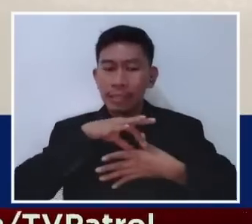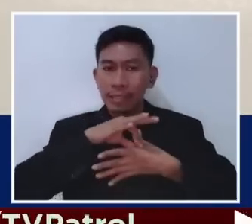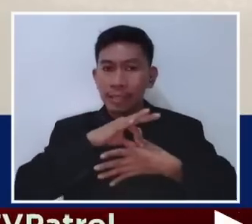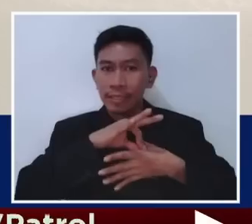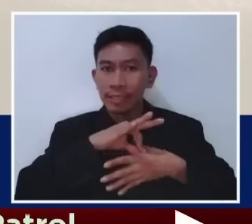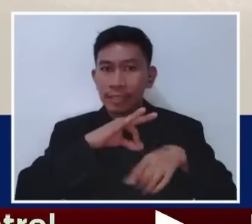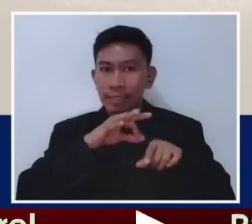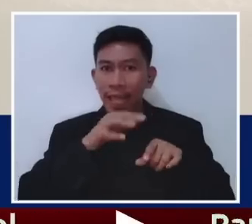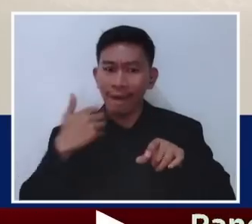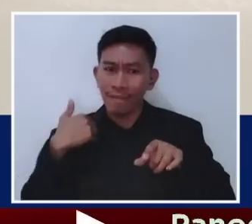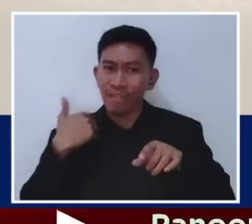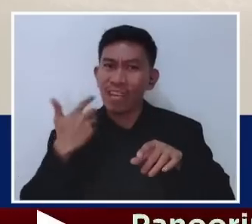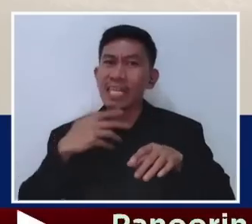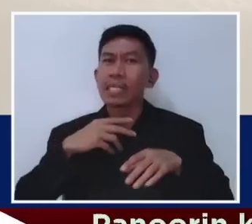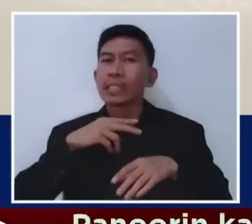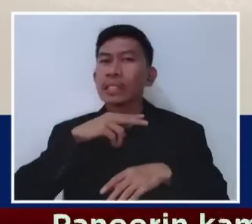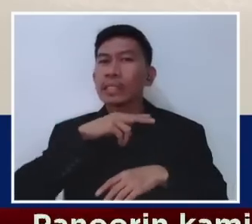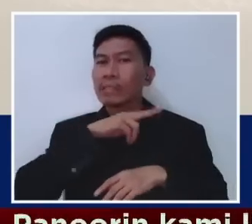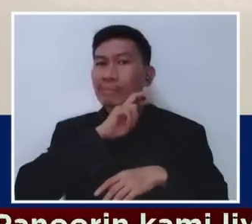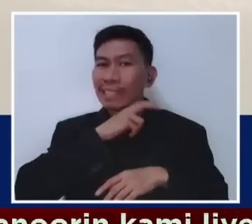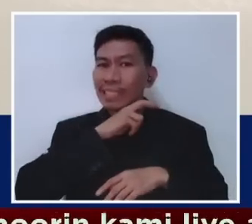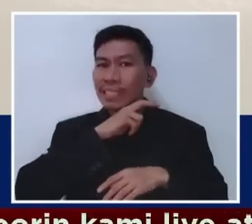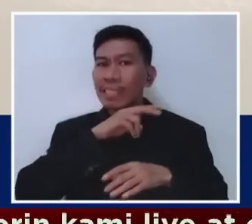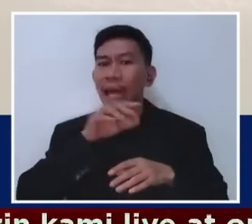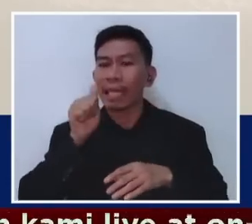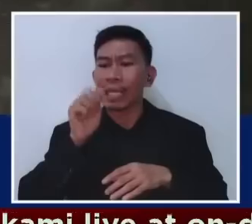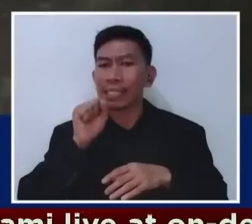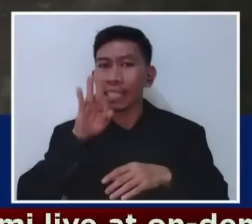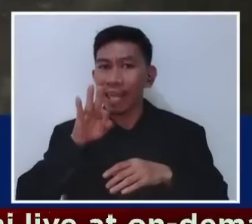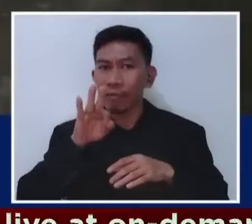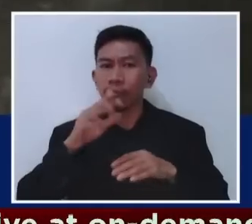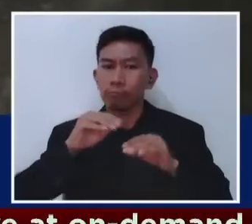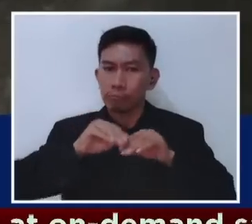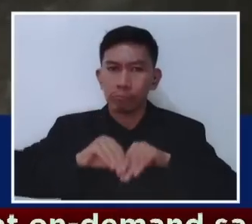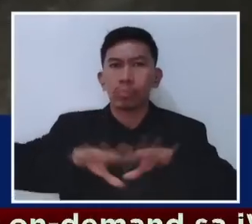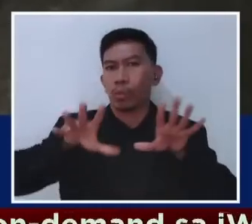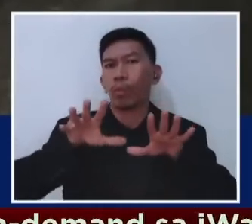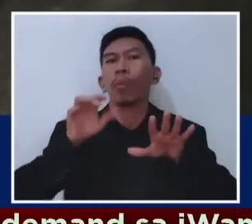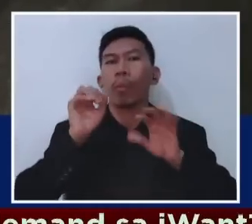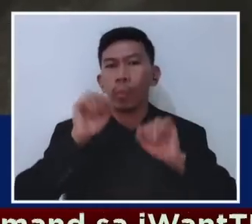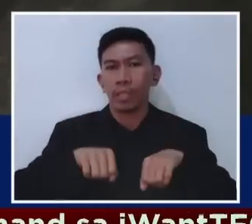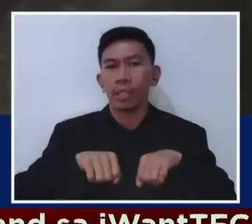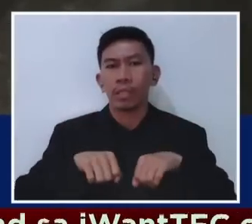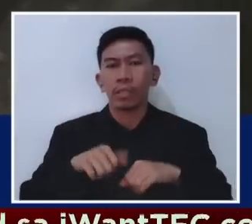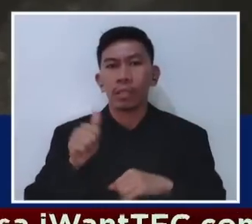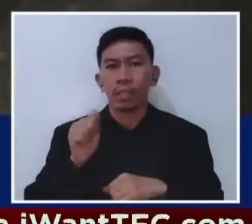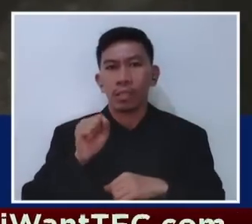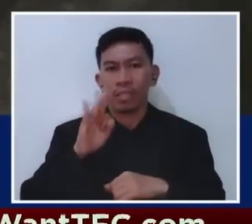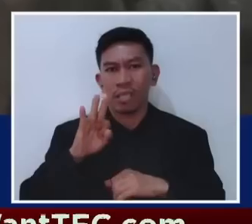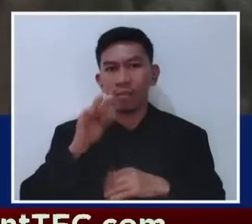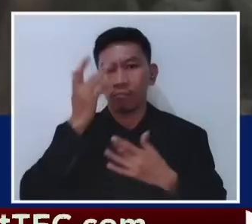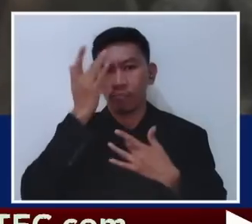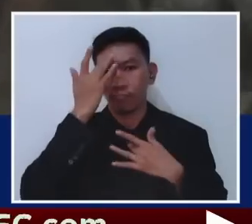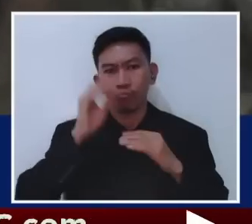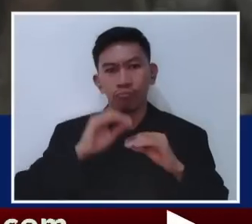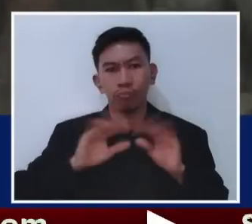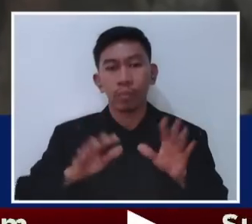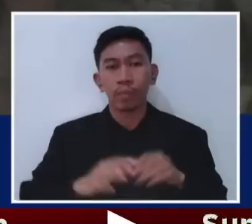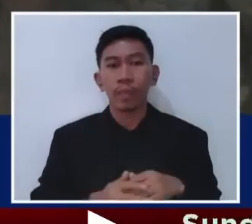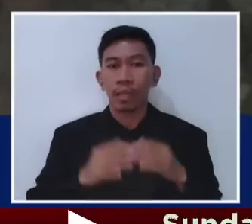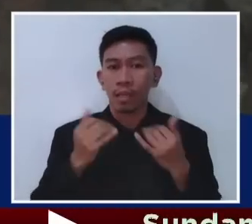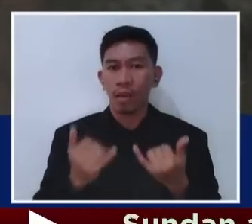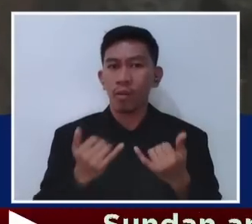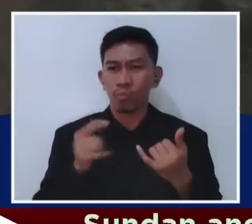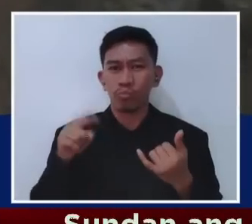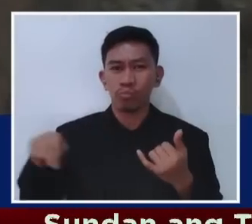may virus, ay yun ang makakapag-cause po. Umaasa naman ang mga magbababoy na makakatulong ang